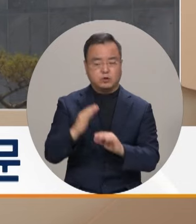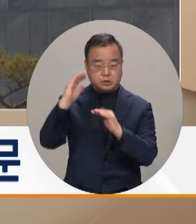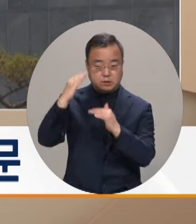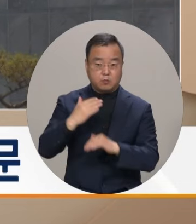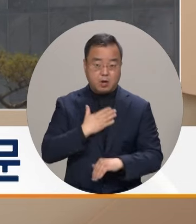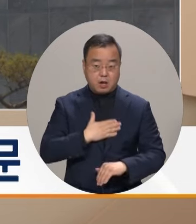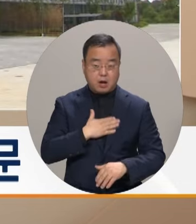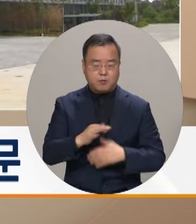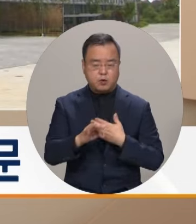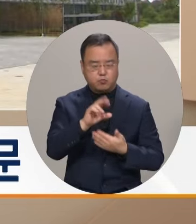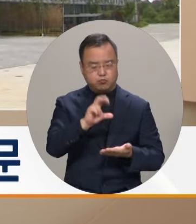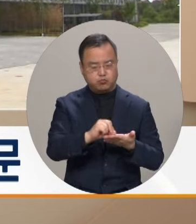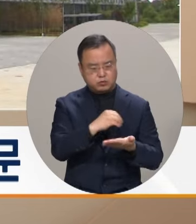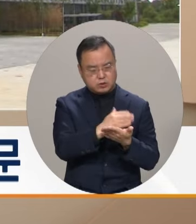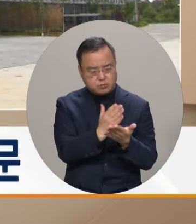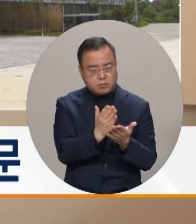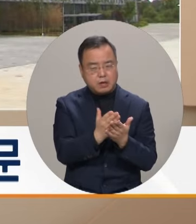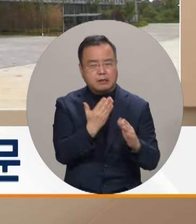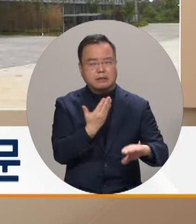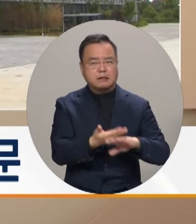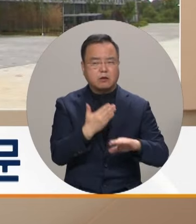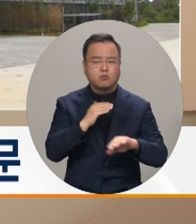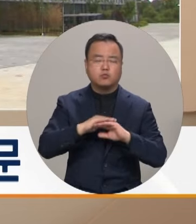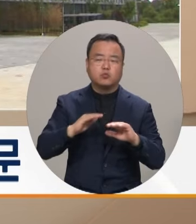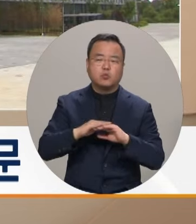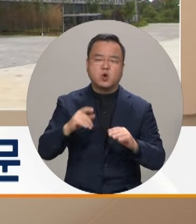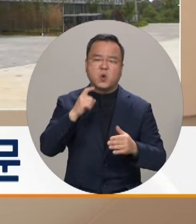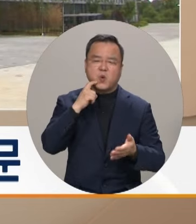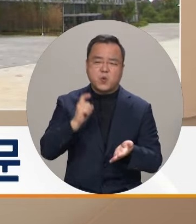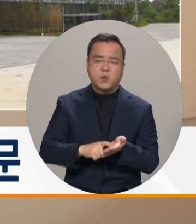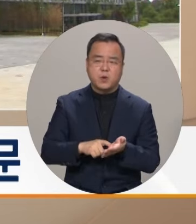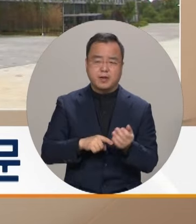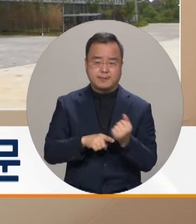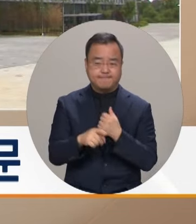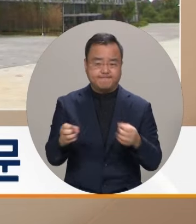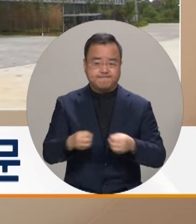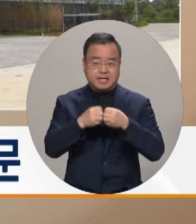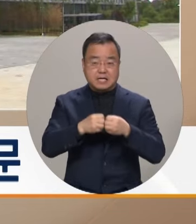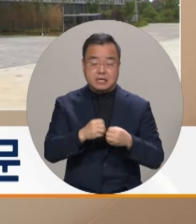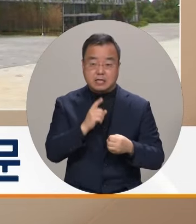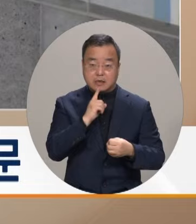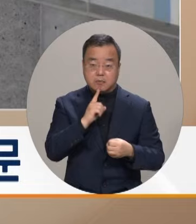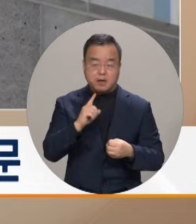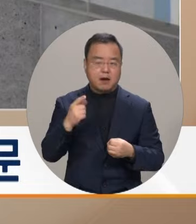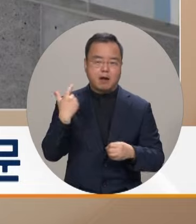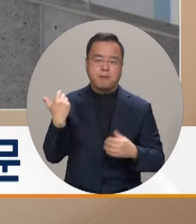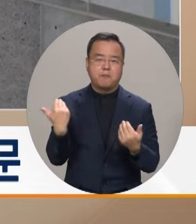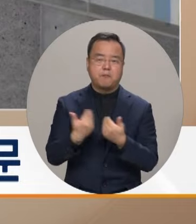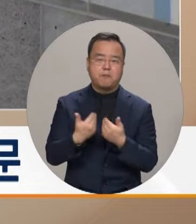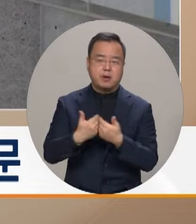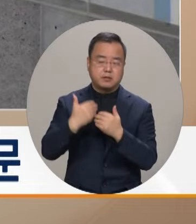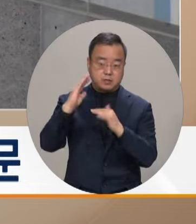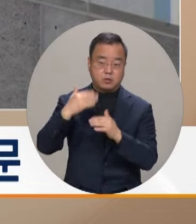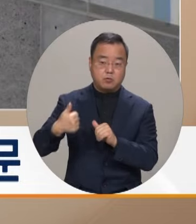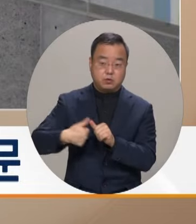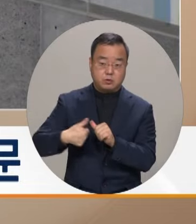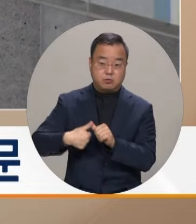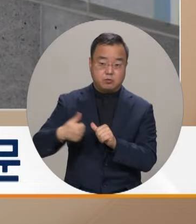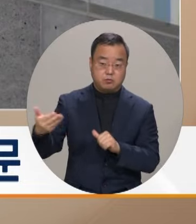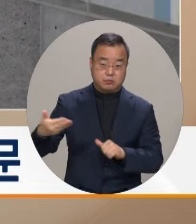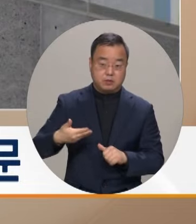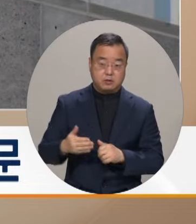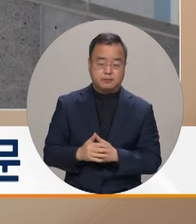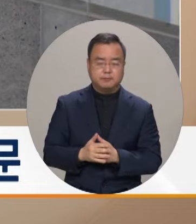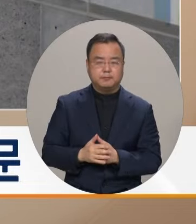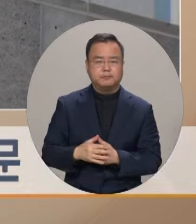문제 유형이 달라도이 풀이에 유리하기 때문에 중복으로 보는데도 이와 반대되는 내용으로 자문을 받은 셈입니다